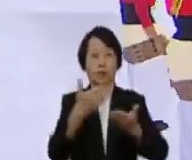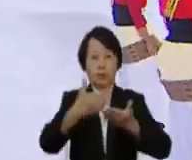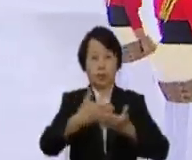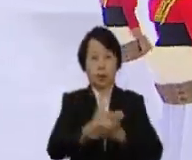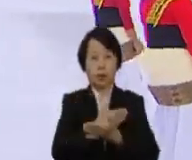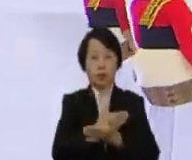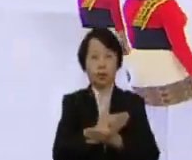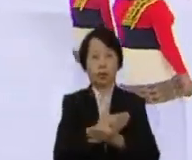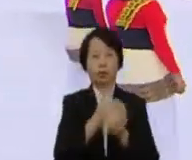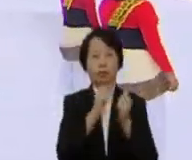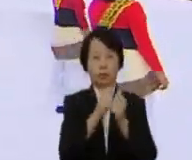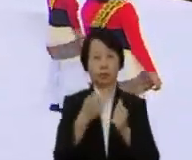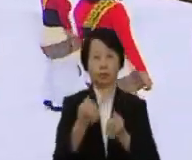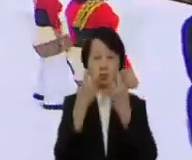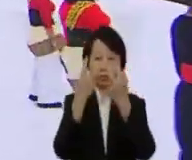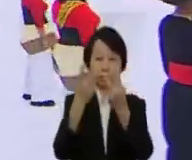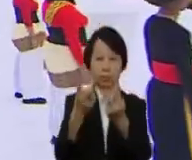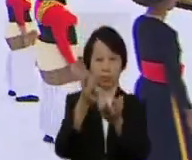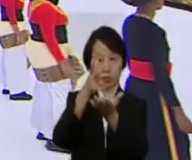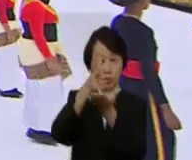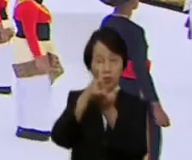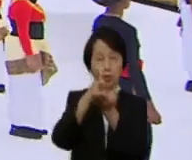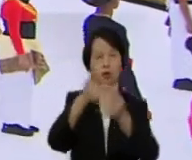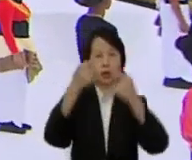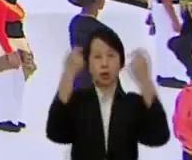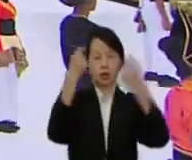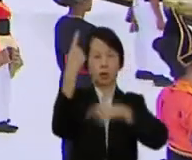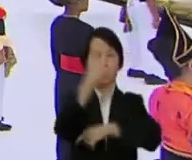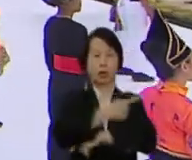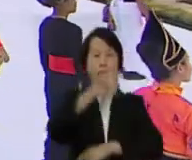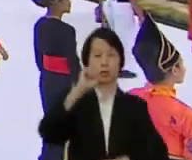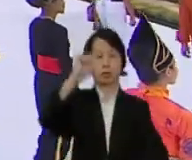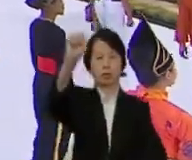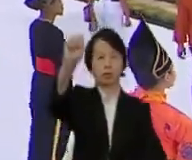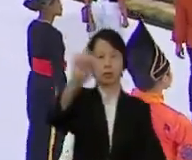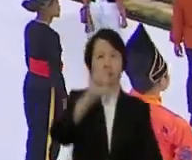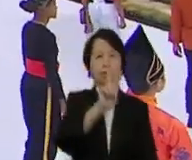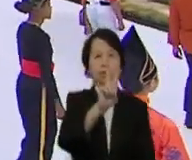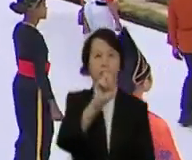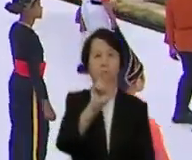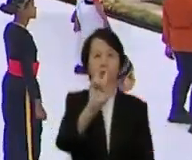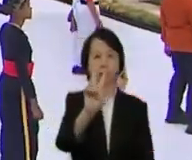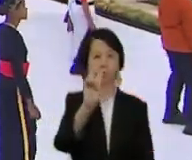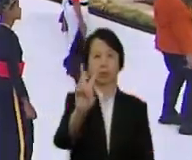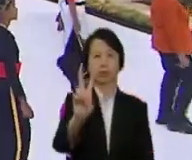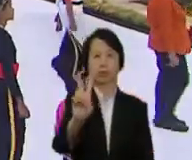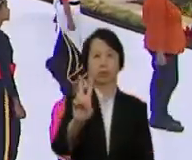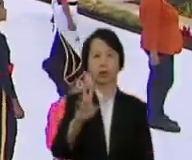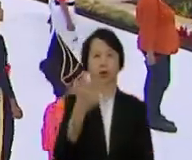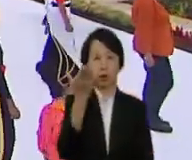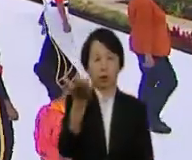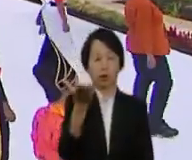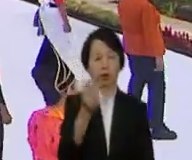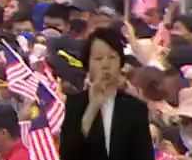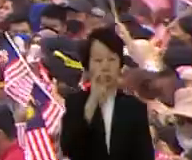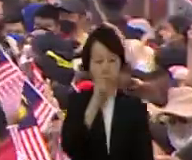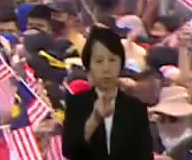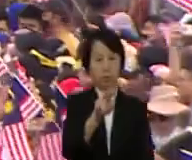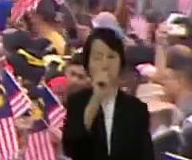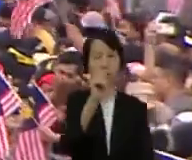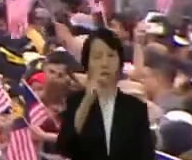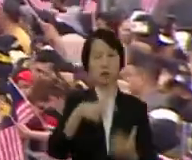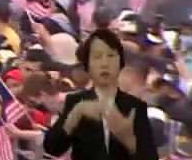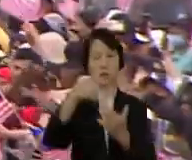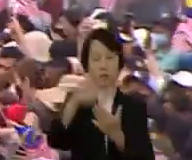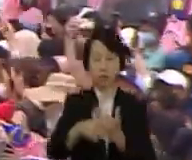saja bersama dengan kami menyaksikan secara langsung sambutan Hari Kebangsaan 2022. Anda kini sedang menyaksikan satu